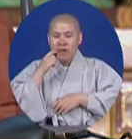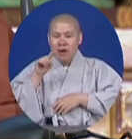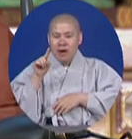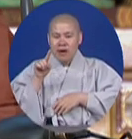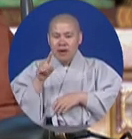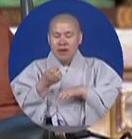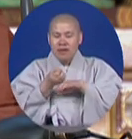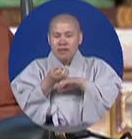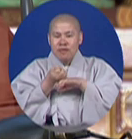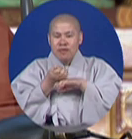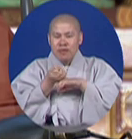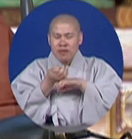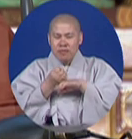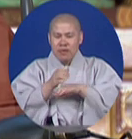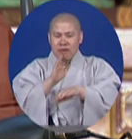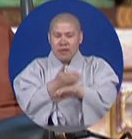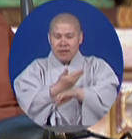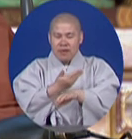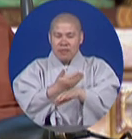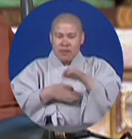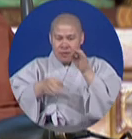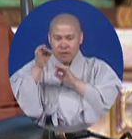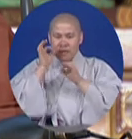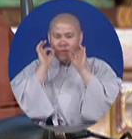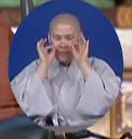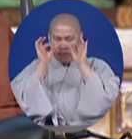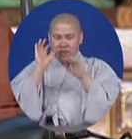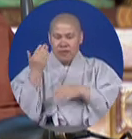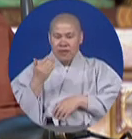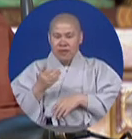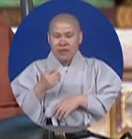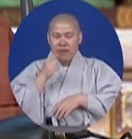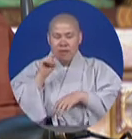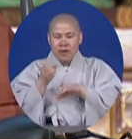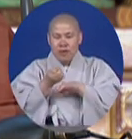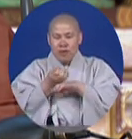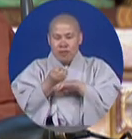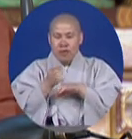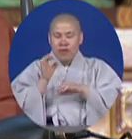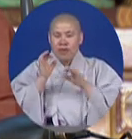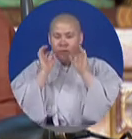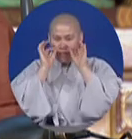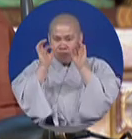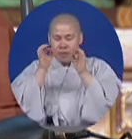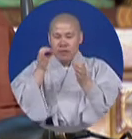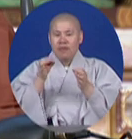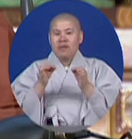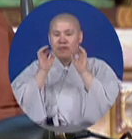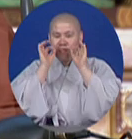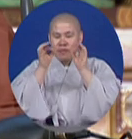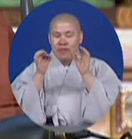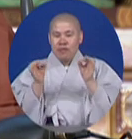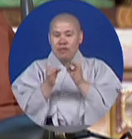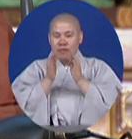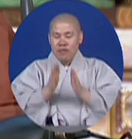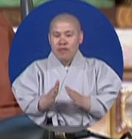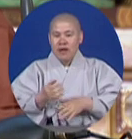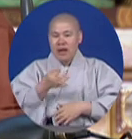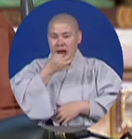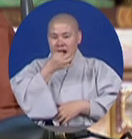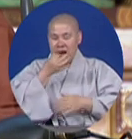거예요. 그러니까 황금으로 보는 순간에 욕심이 나죠.